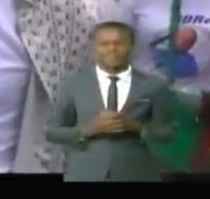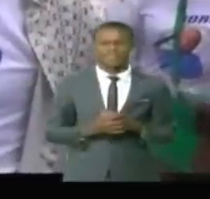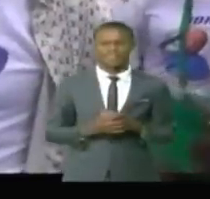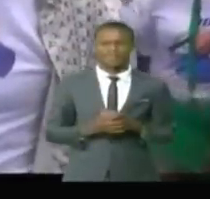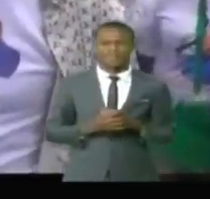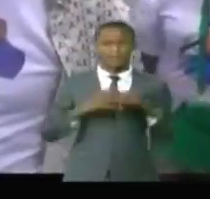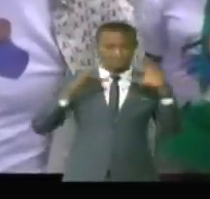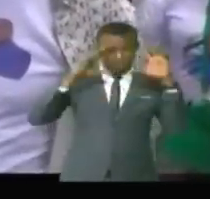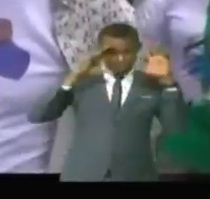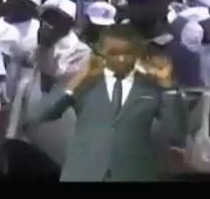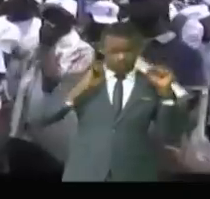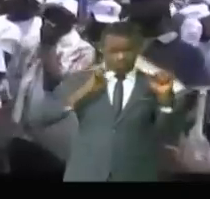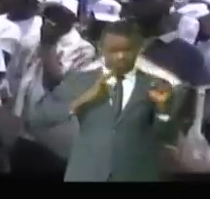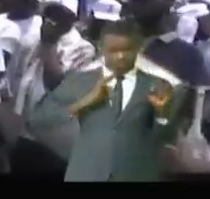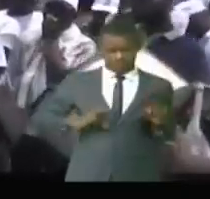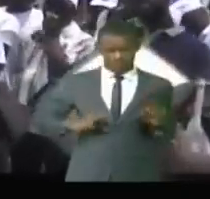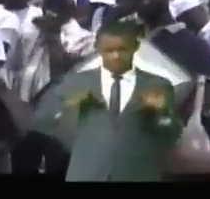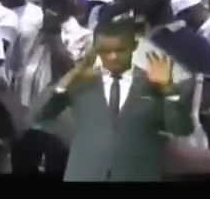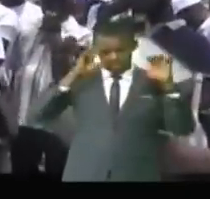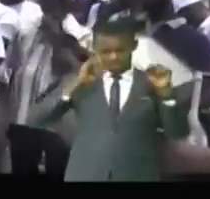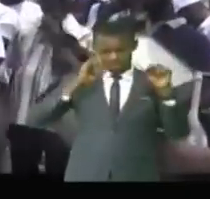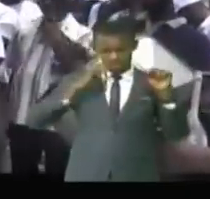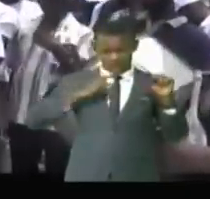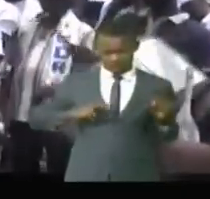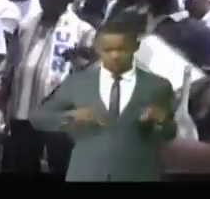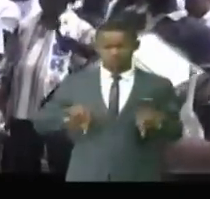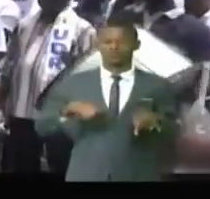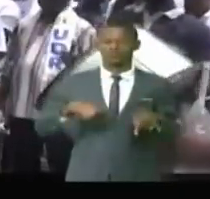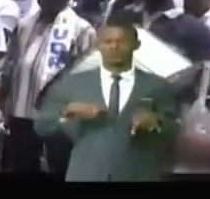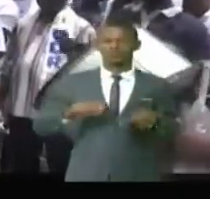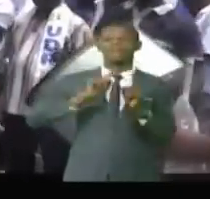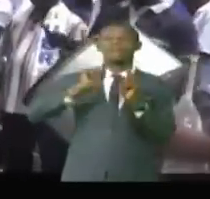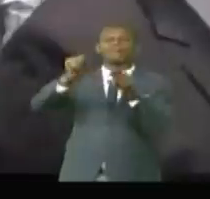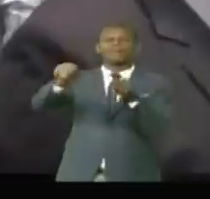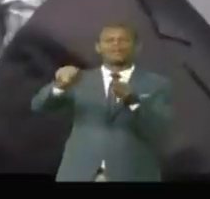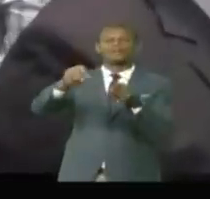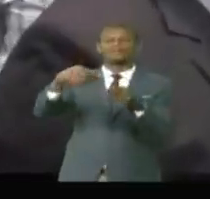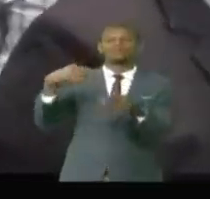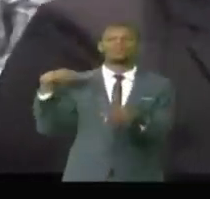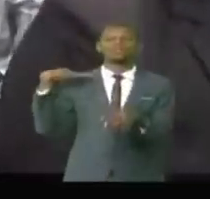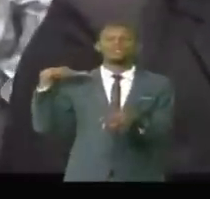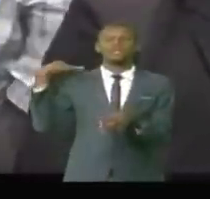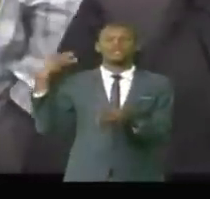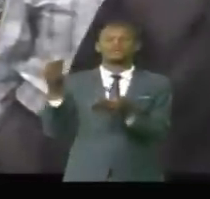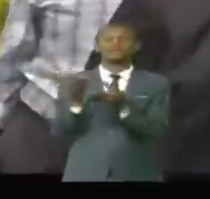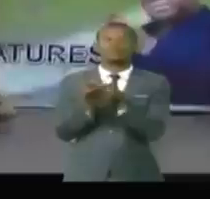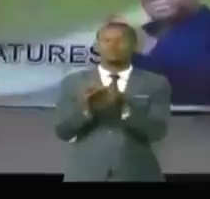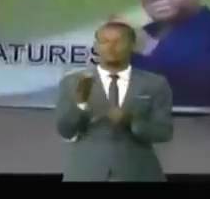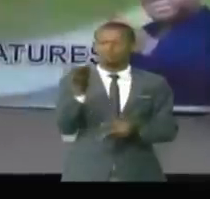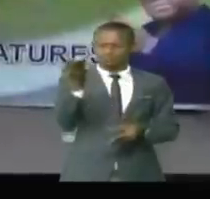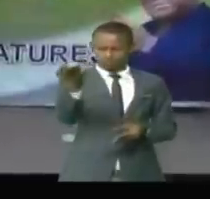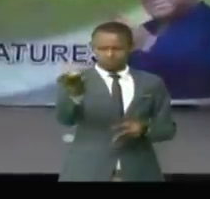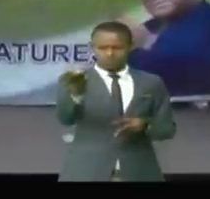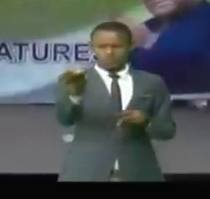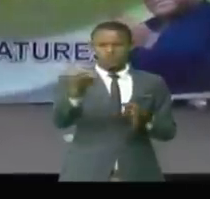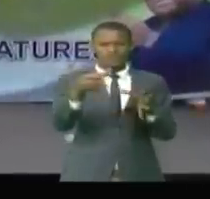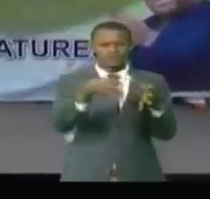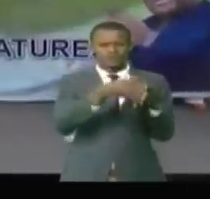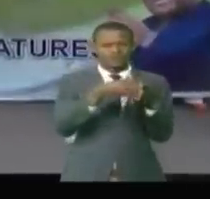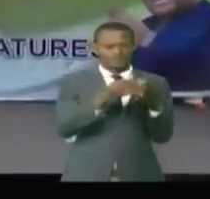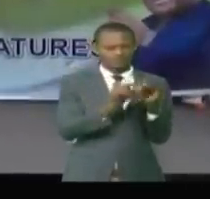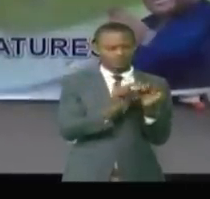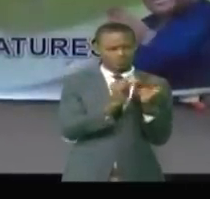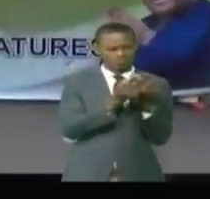lesquels IDER, Union démocrate rénovée, a accompagné le président de la République Félix-Antoine Tshisekedi